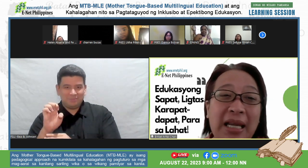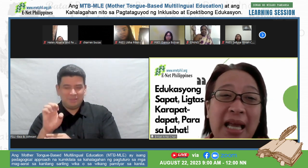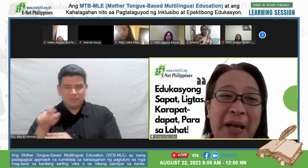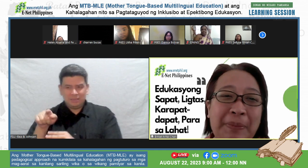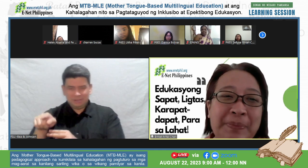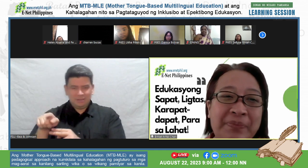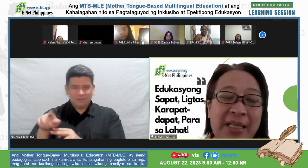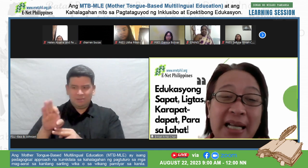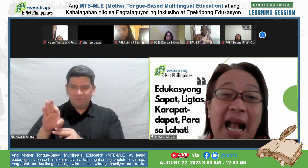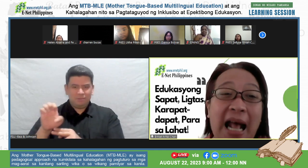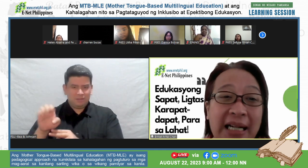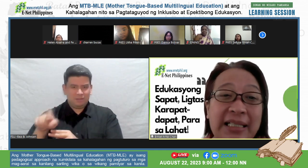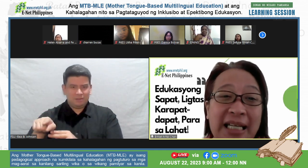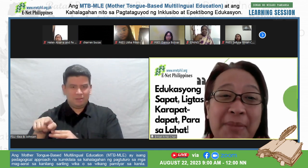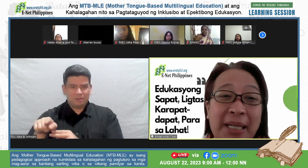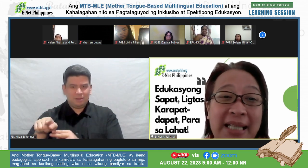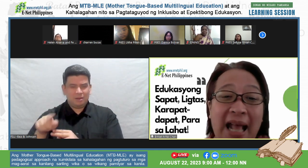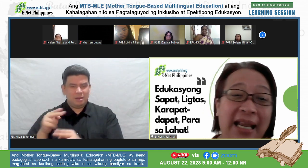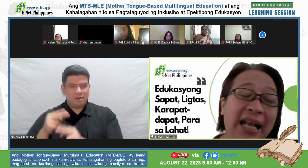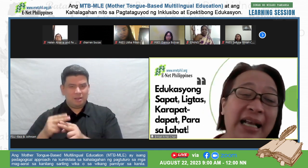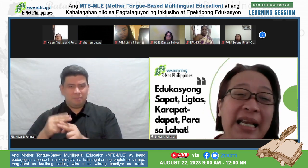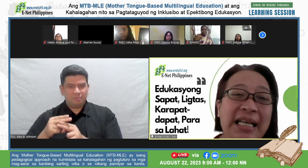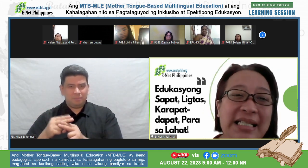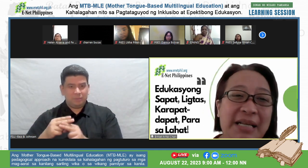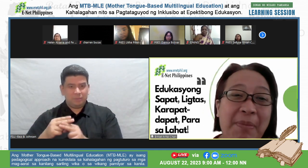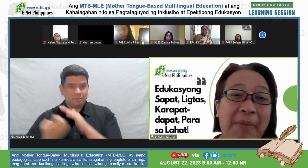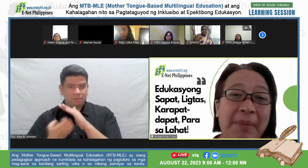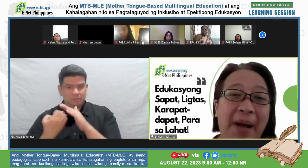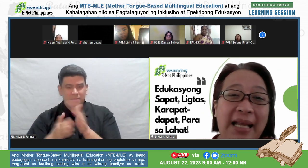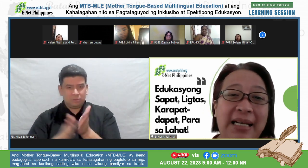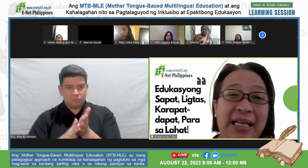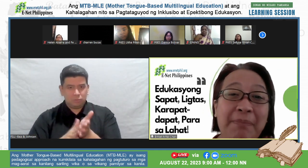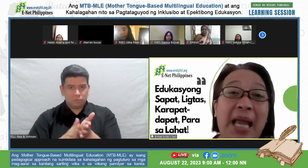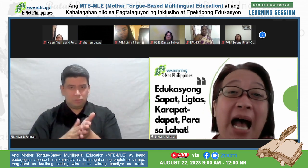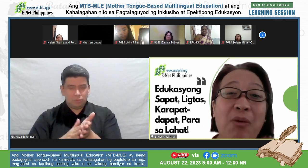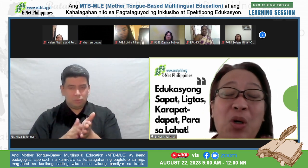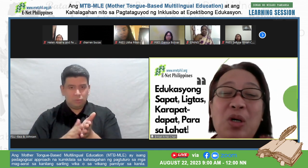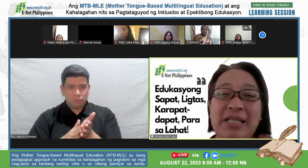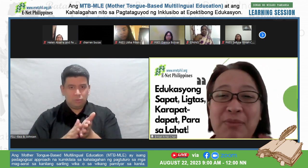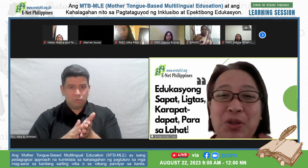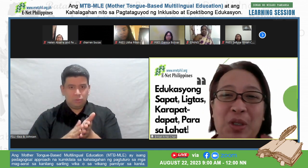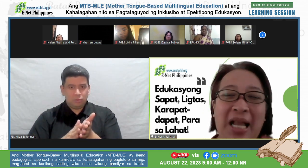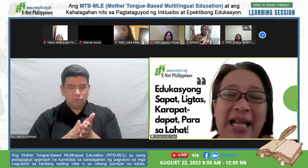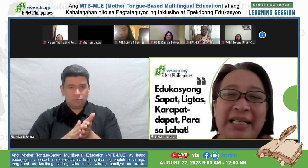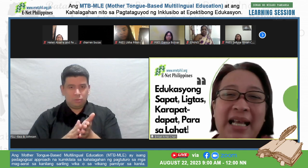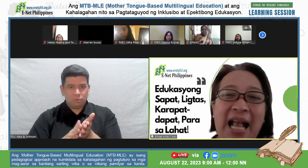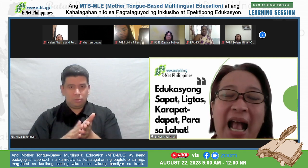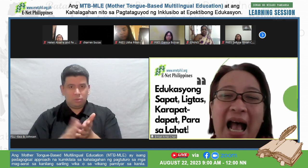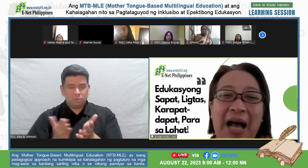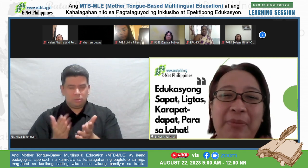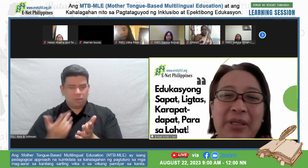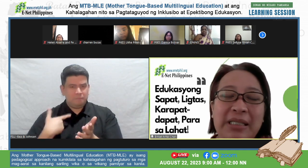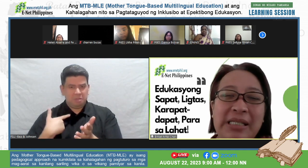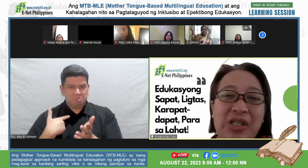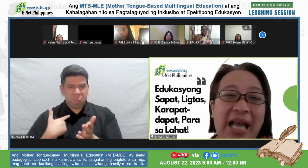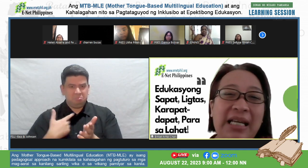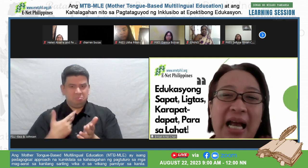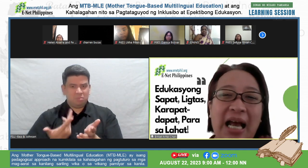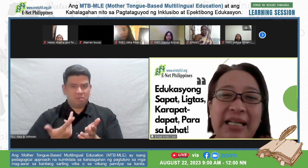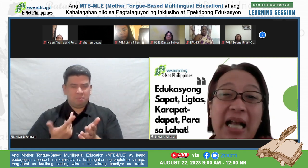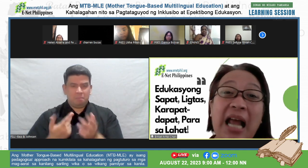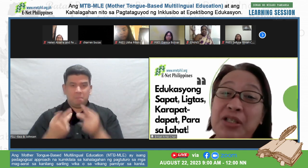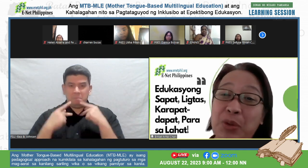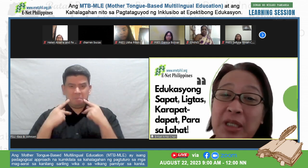po ay nag-aral ng elementarya sa mababang paaralan ng Bihawo sa Butolan. Siya